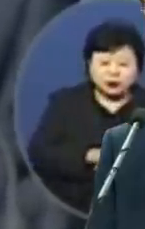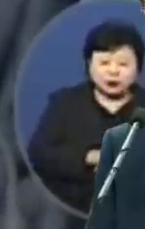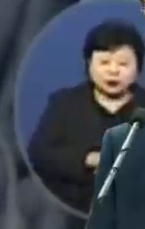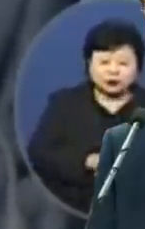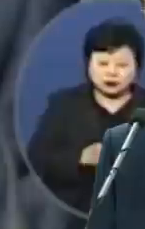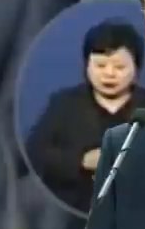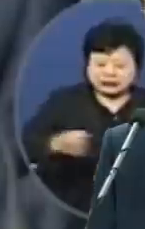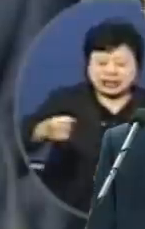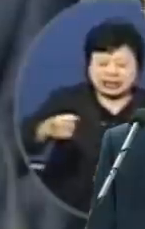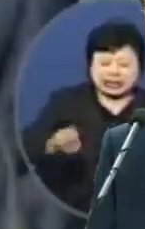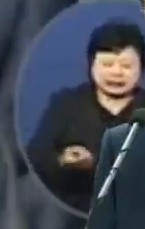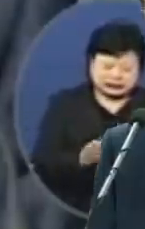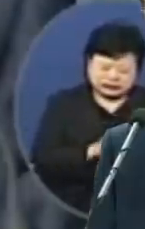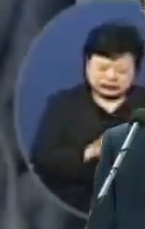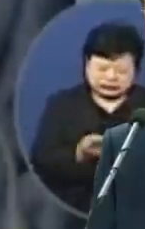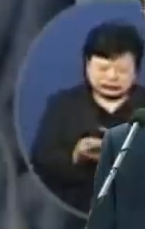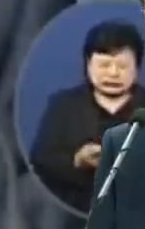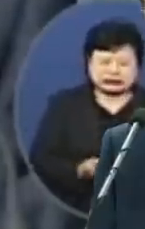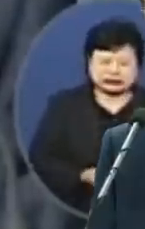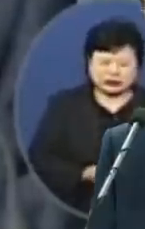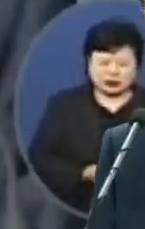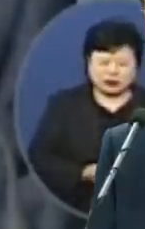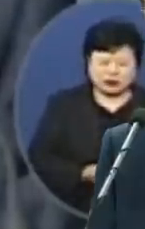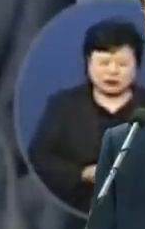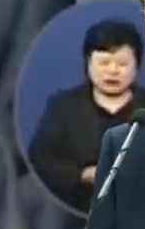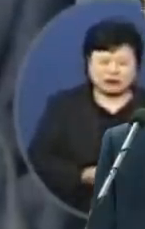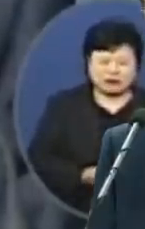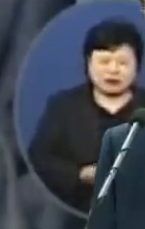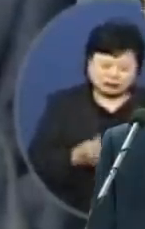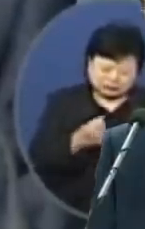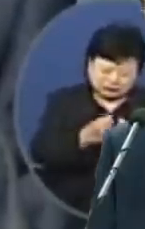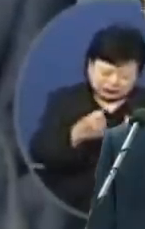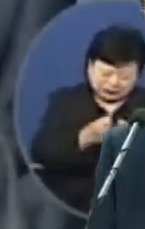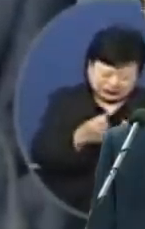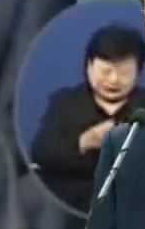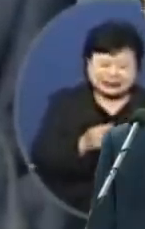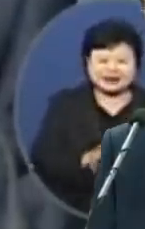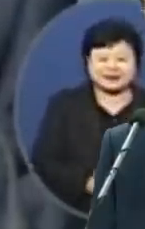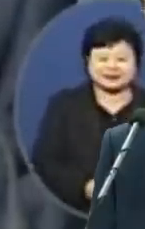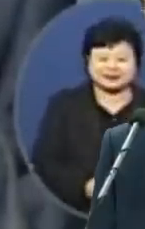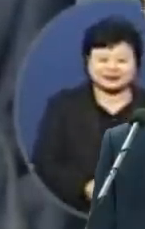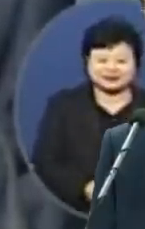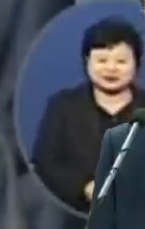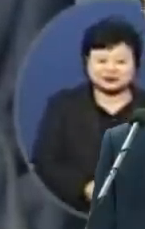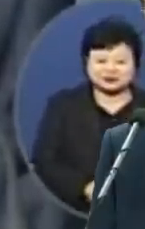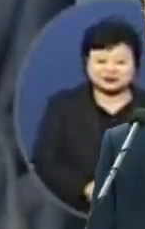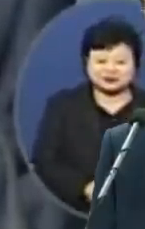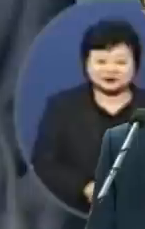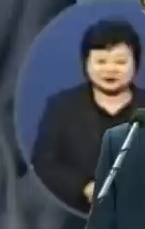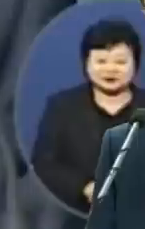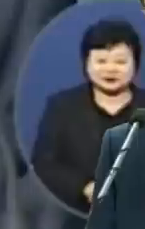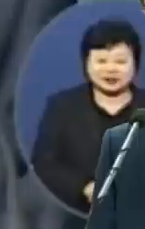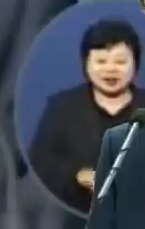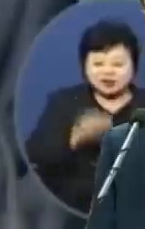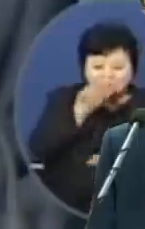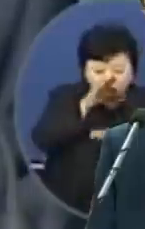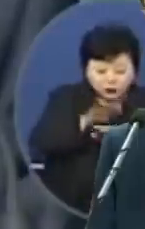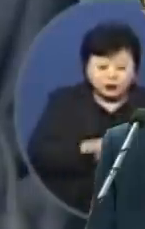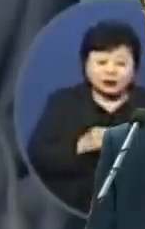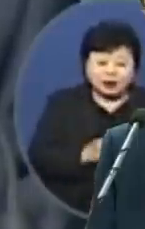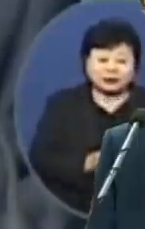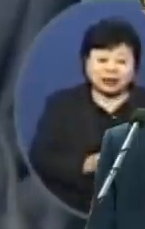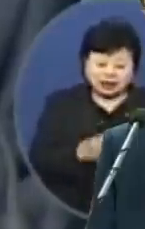교회 교인을 좀 빼앗으려고 적은 교회가 온갖 애를 씁니다. 교인 두고서